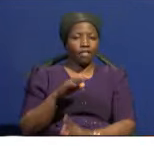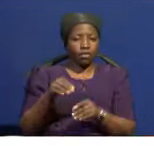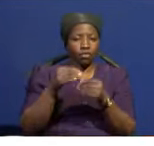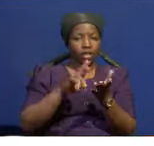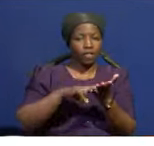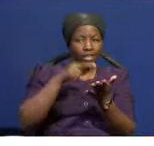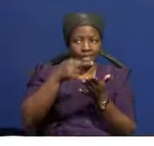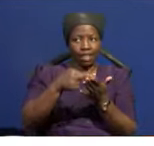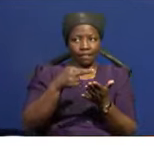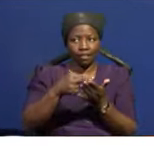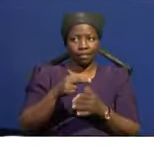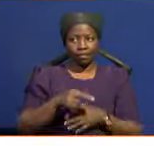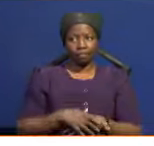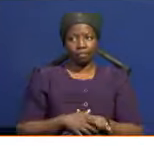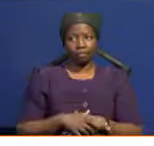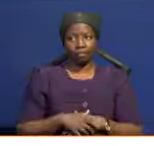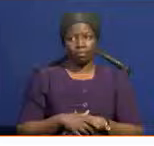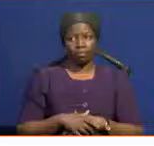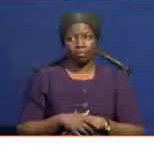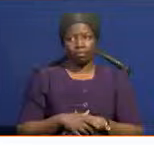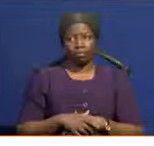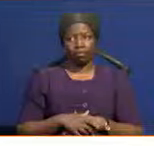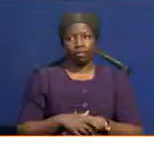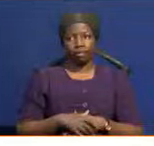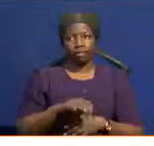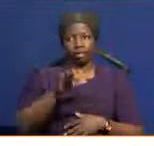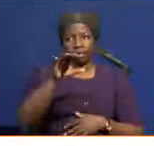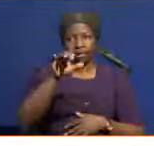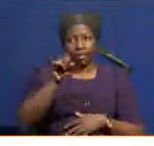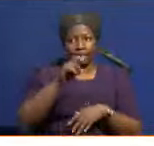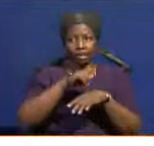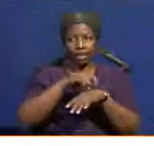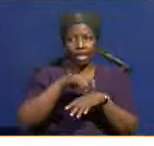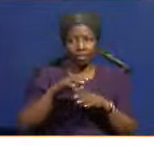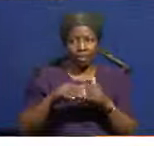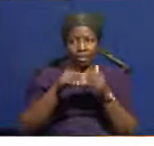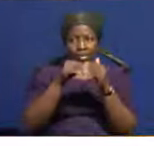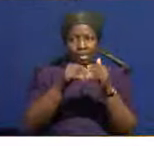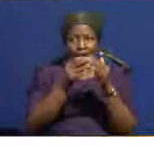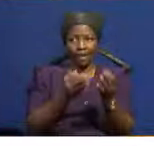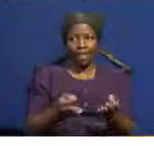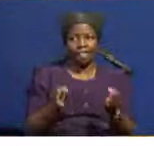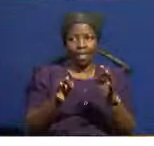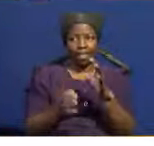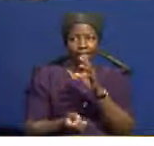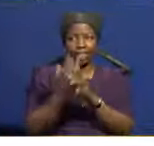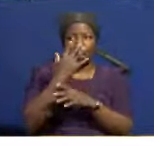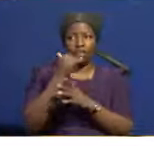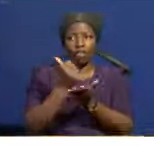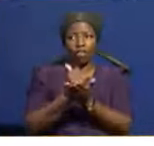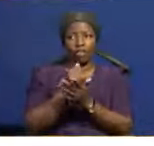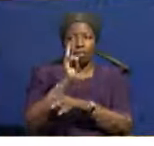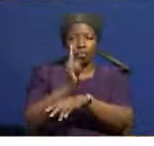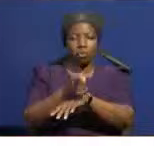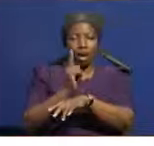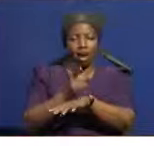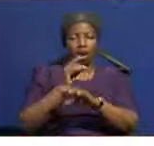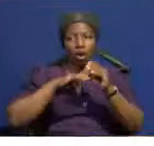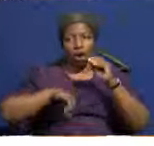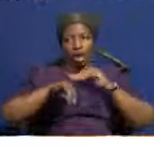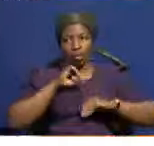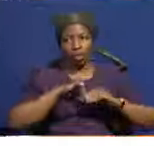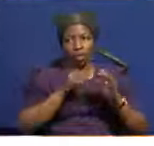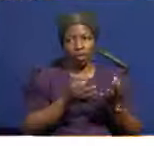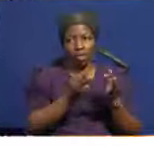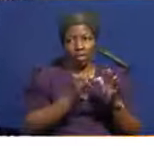land ownership and management. Wahome alipokuwa kiongoza ufunguzi rasmi wa ofisi hiyo, aliwatahadharisha maafisa wa fisadi katika